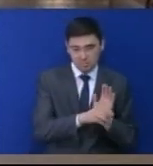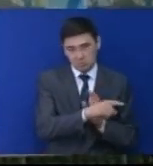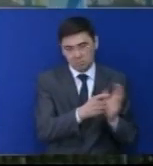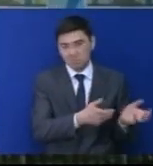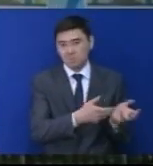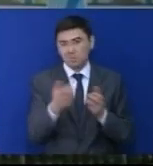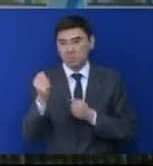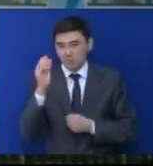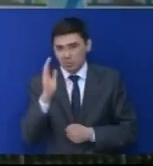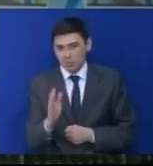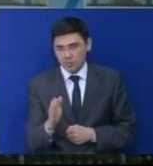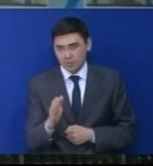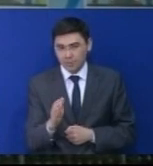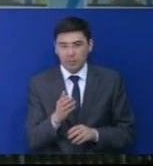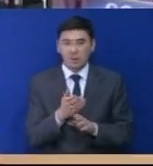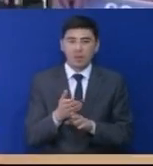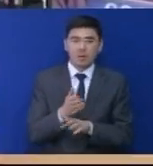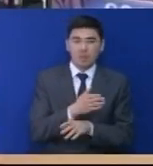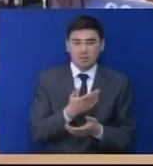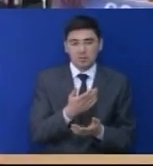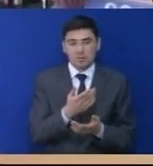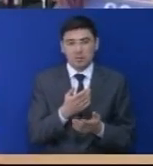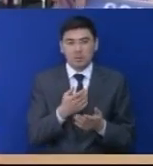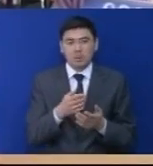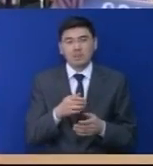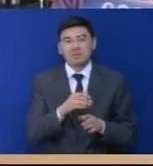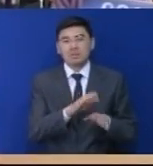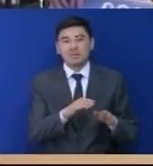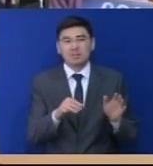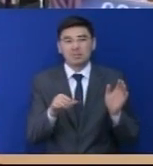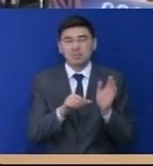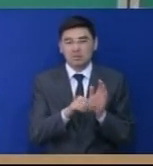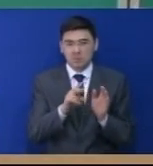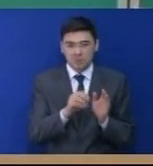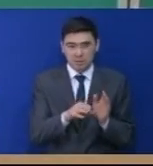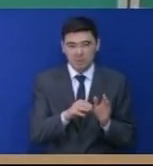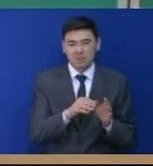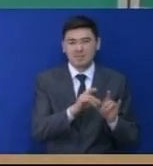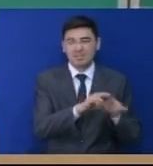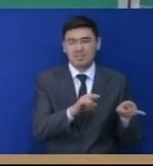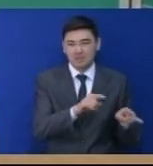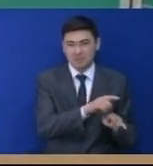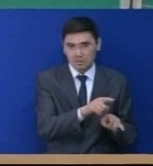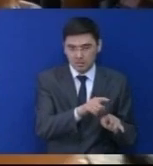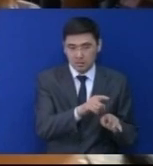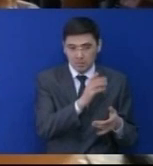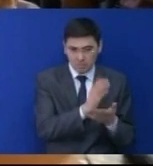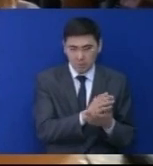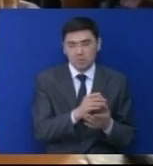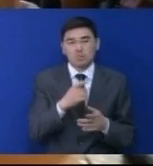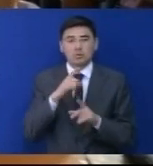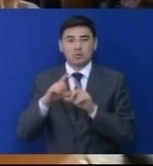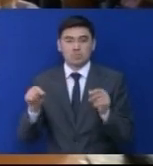Оның барысында мектепке ағымдағы жыл ішінде 6 жасқа толған бүлдіршіндер қабылданбақ. Яғни бала қазан, қараша, желтоқсан